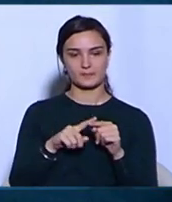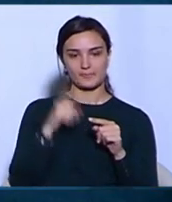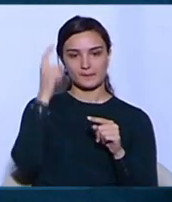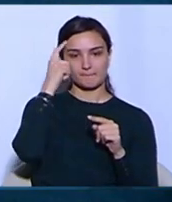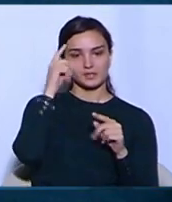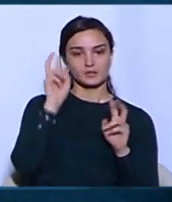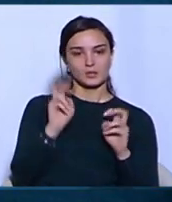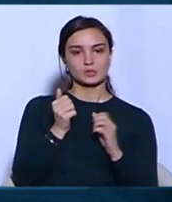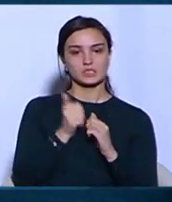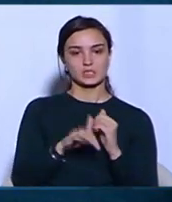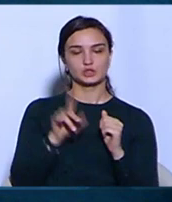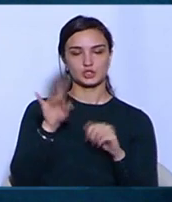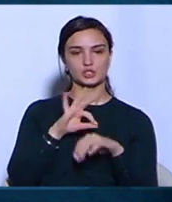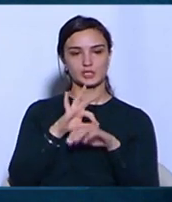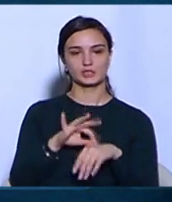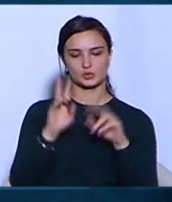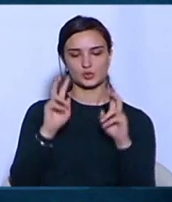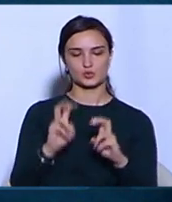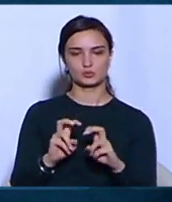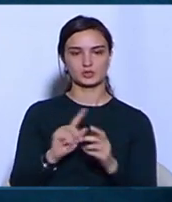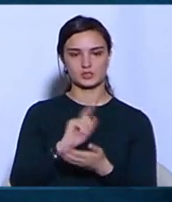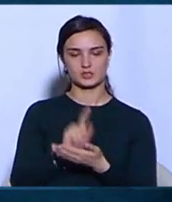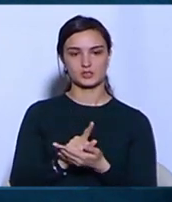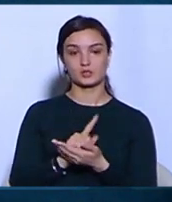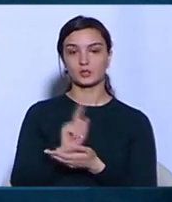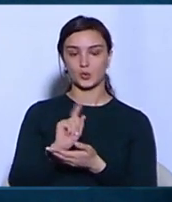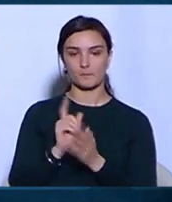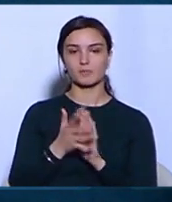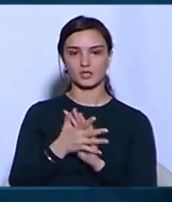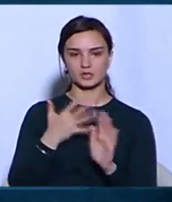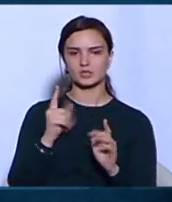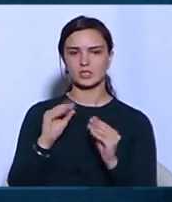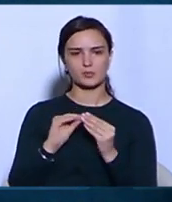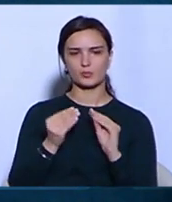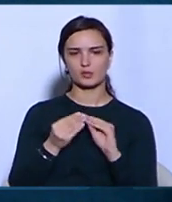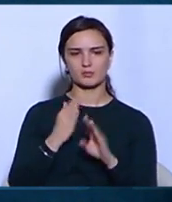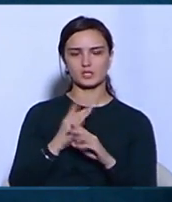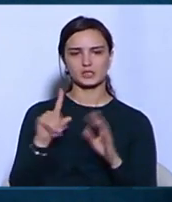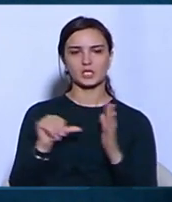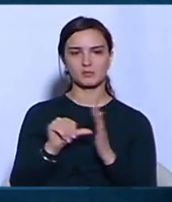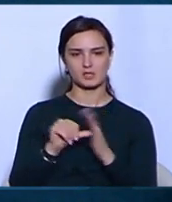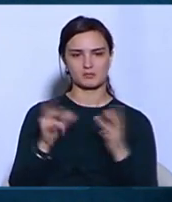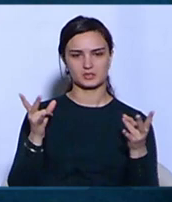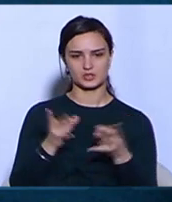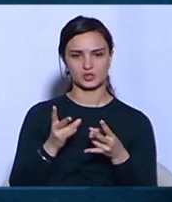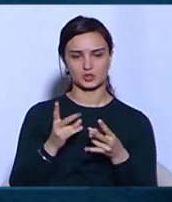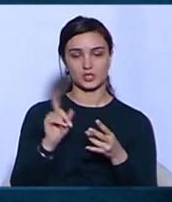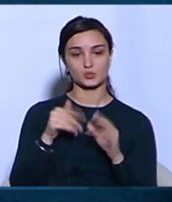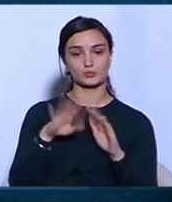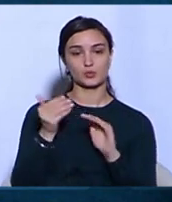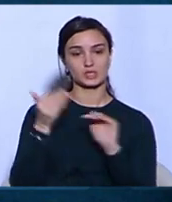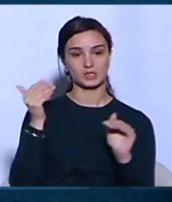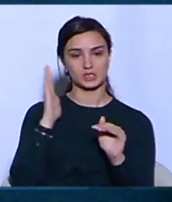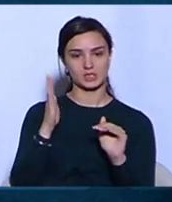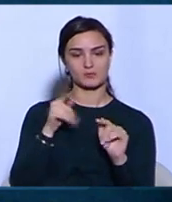მენტალურ ცენტრში და იქ ჩაიტაროს კონსულტაცია რომ გაირკვეს რა პრობლემაა და რა დახმარებაა საჭირო რაც უფრო ადრე იქნება ეს